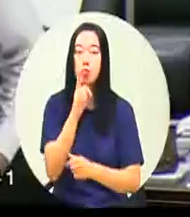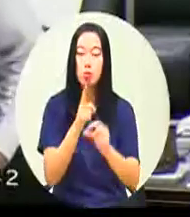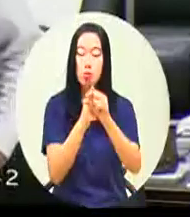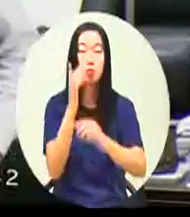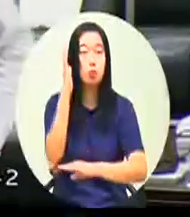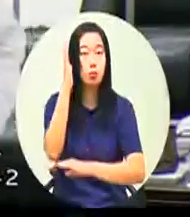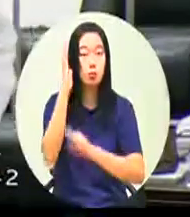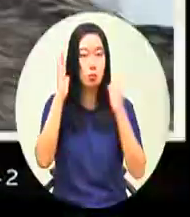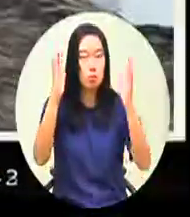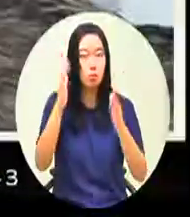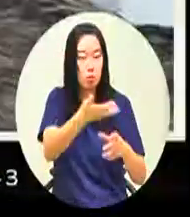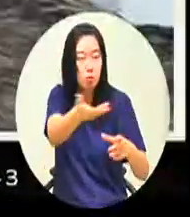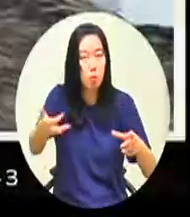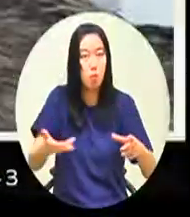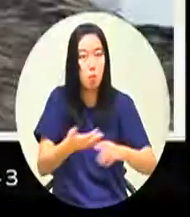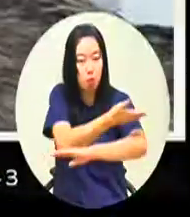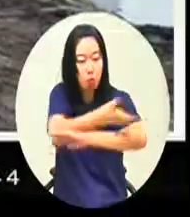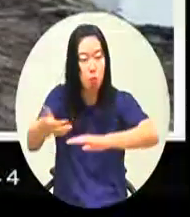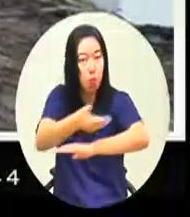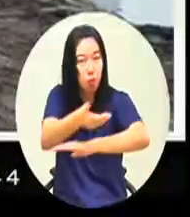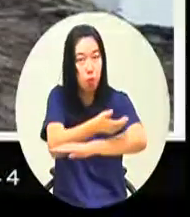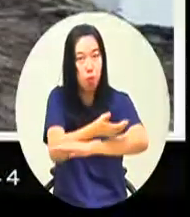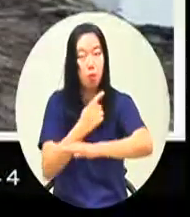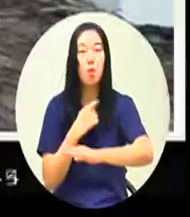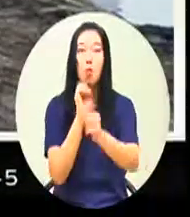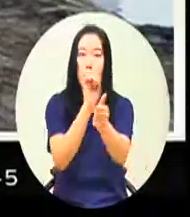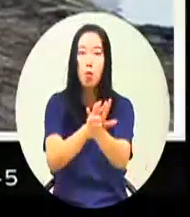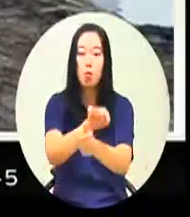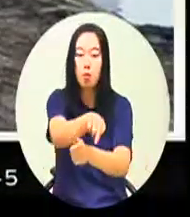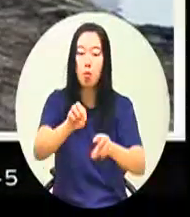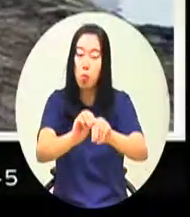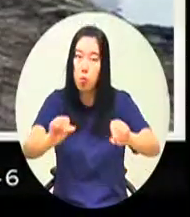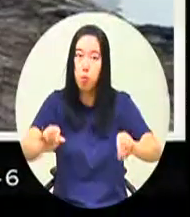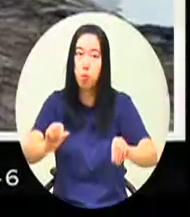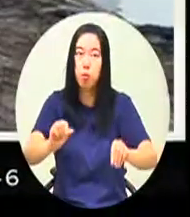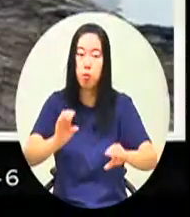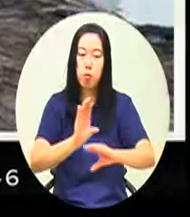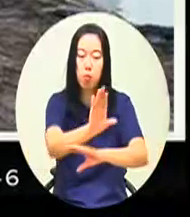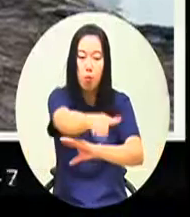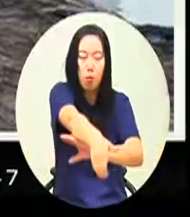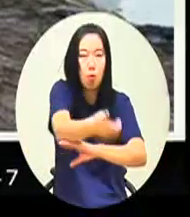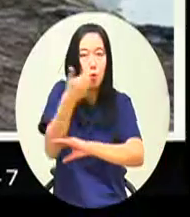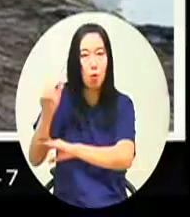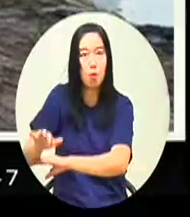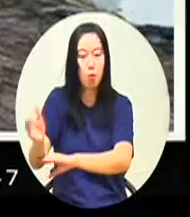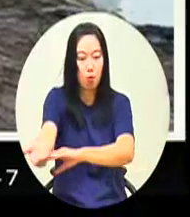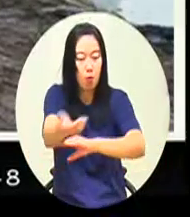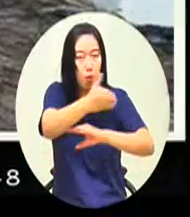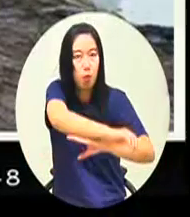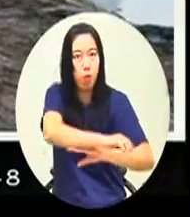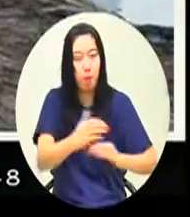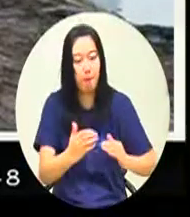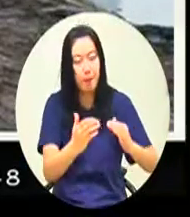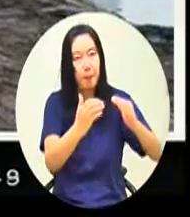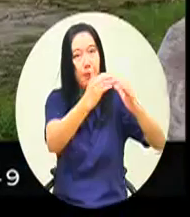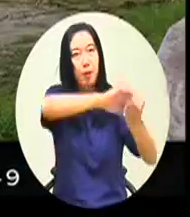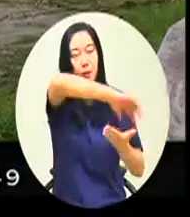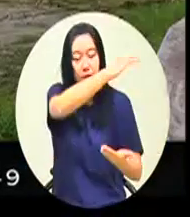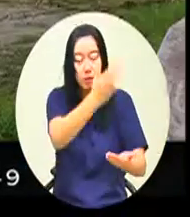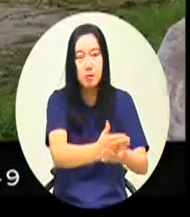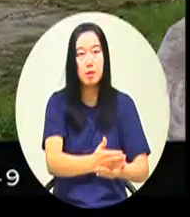浚，这个土是从哪里来的？中政府挖了以后再就堆到旁边，挖了以后堆到旁边，你知